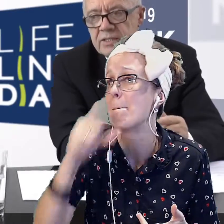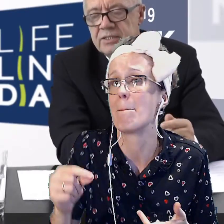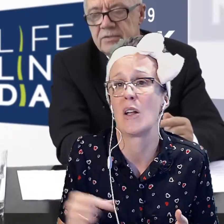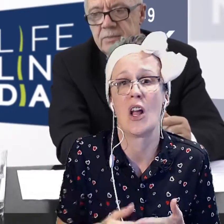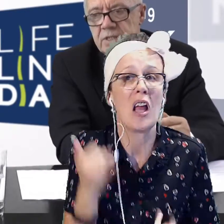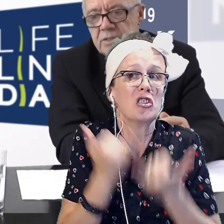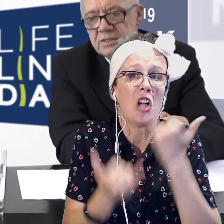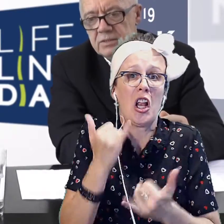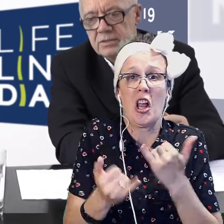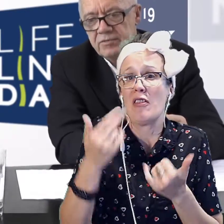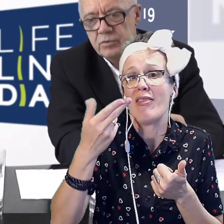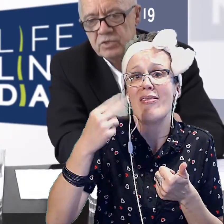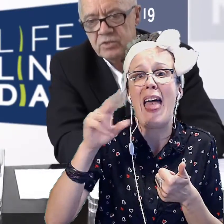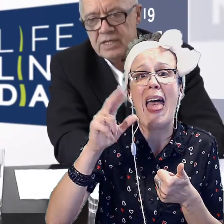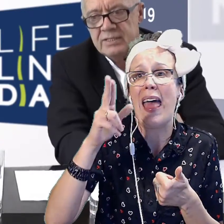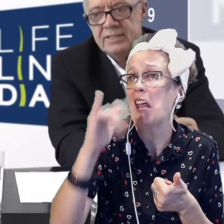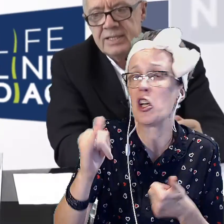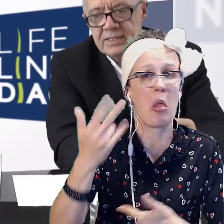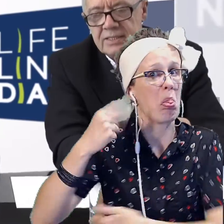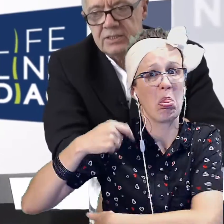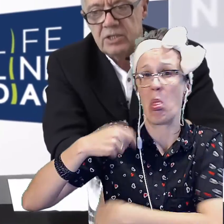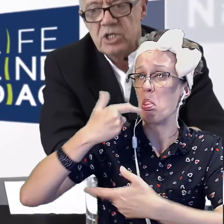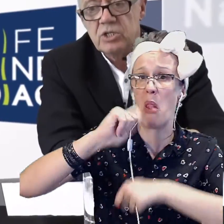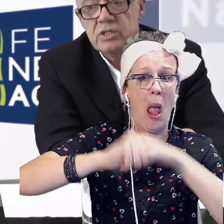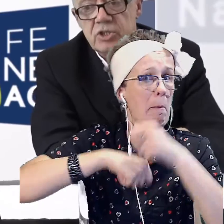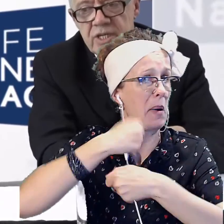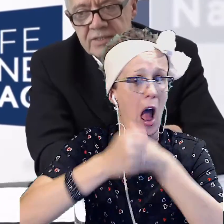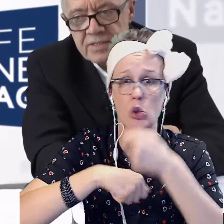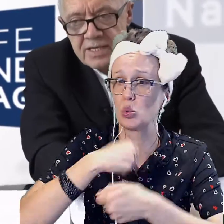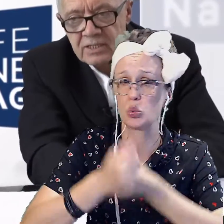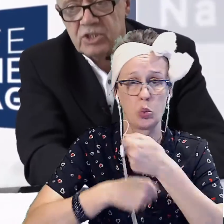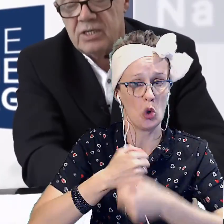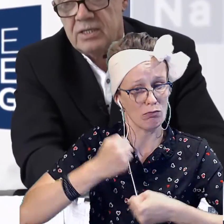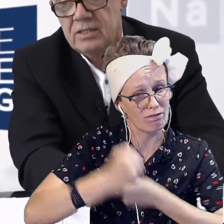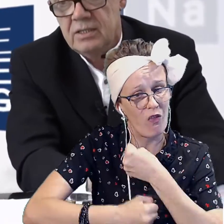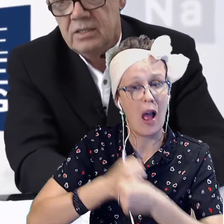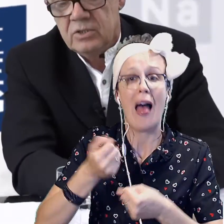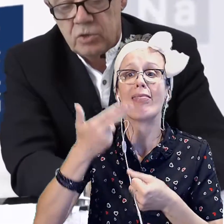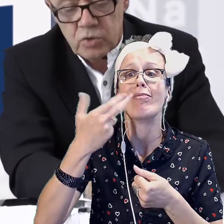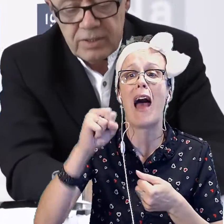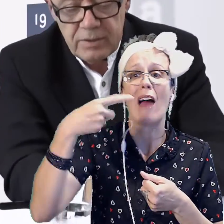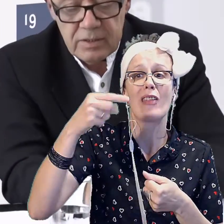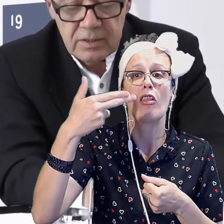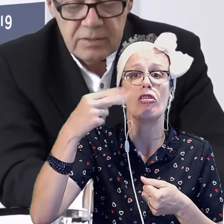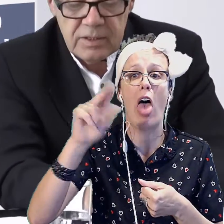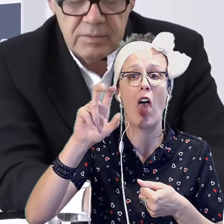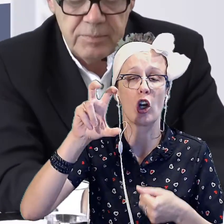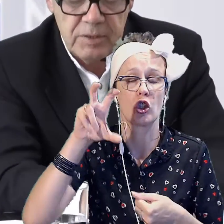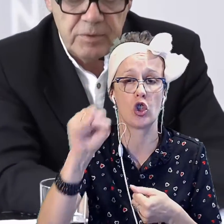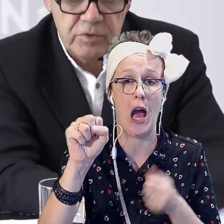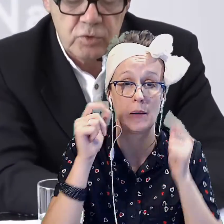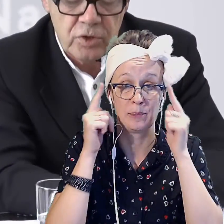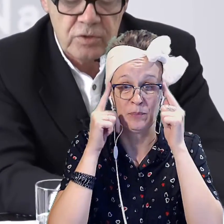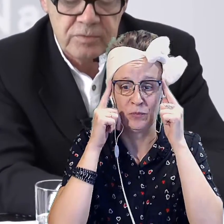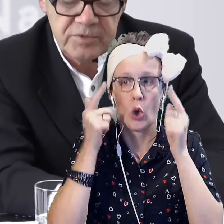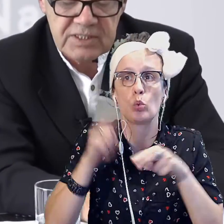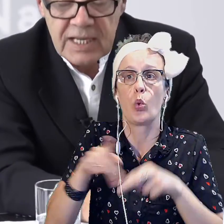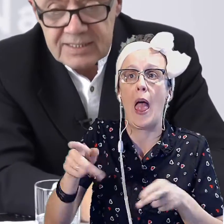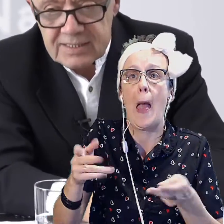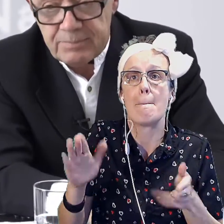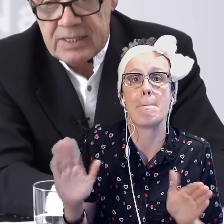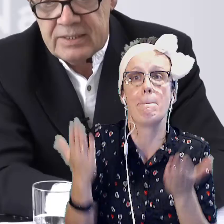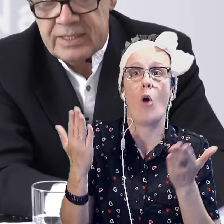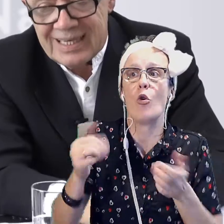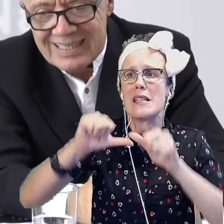nerki gdyby nie funkcjonalne nerki nadnercza które powodują